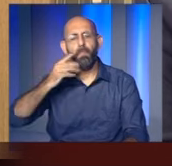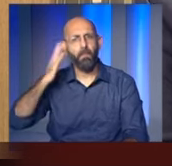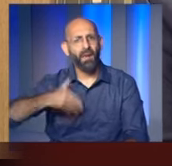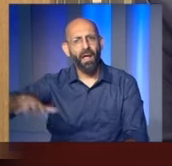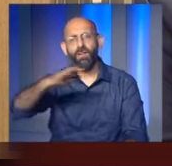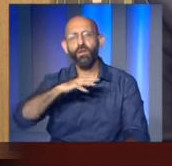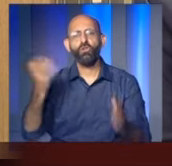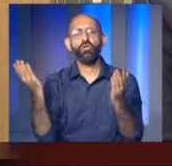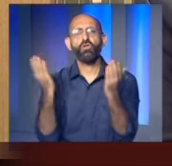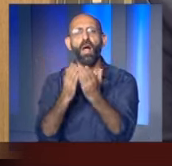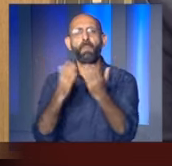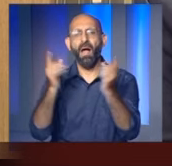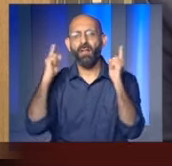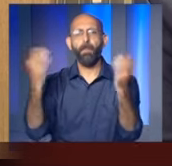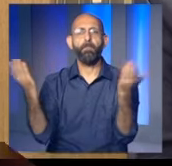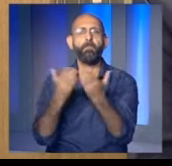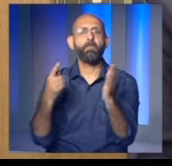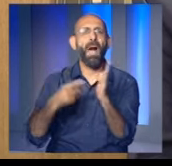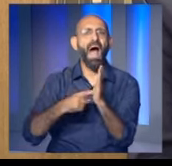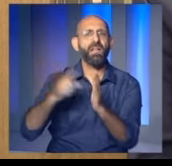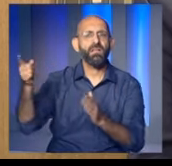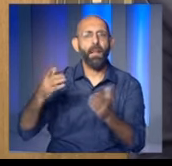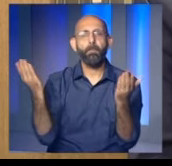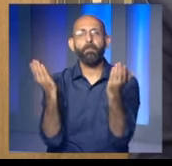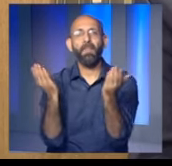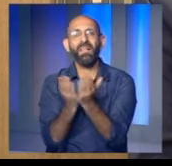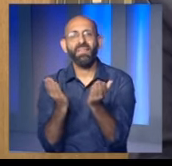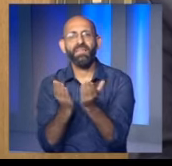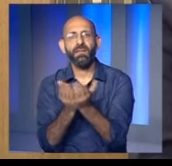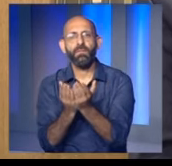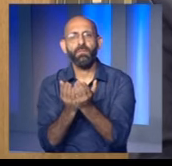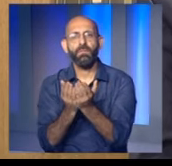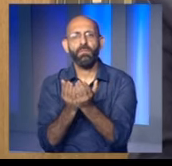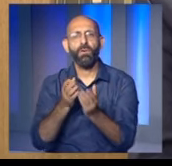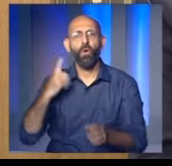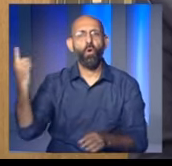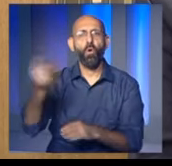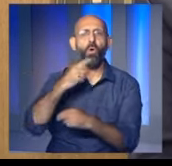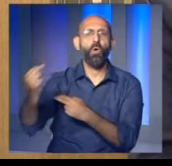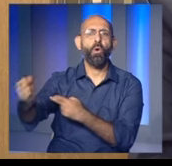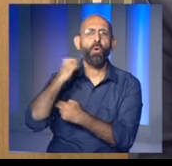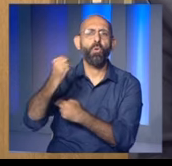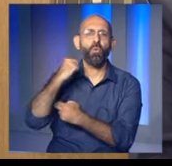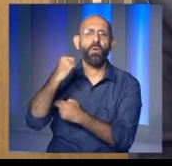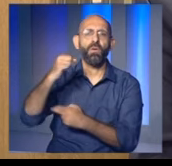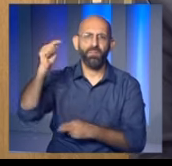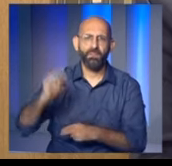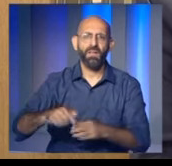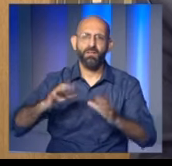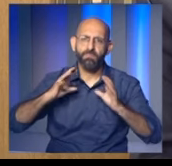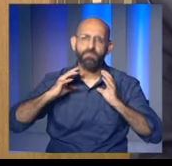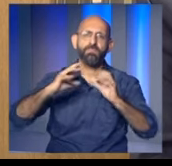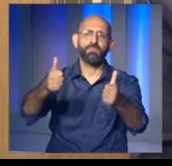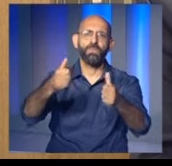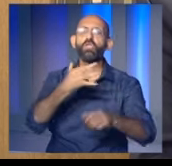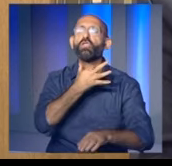وخاصة إلى شبابنا وشاباتنا في الجامعات والمعاهد والمدارس الذين يملكون قوة العزم